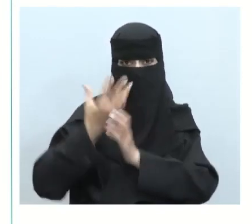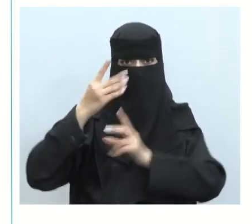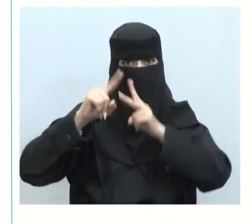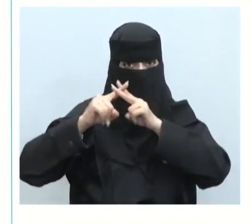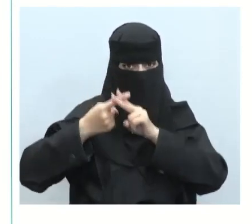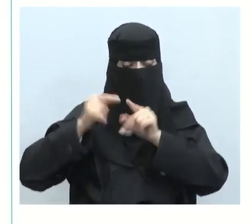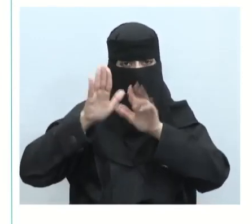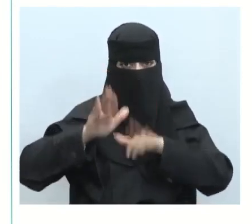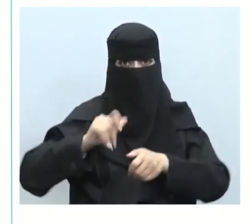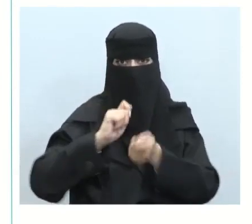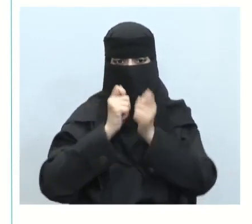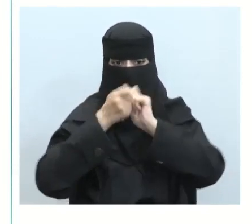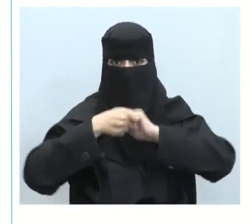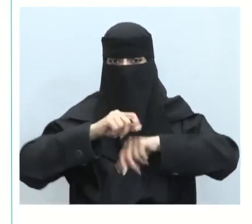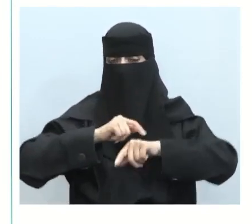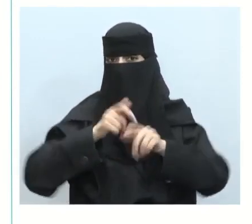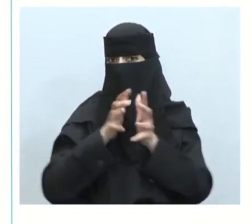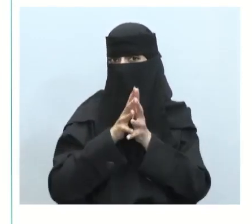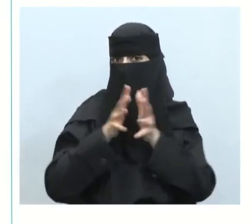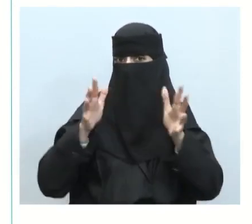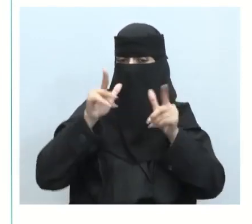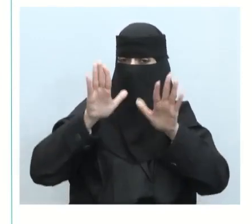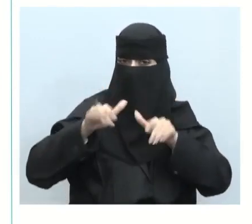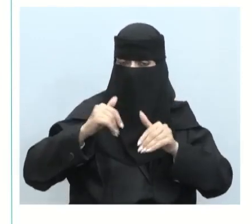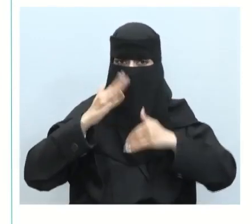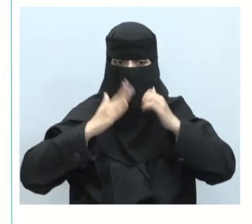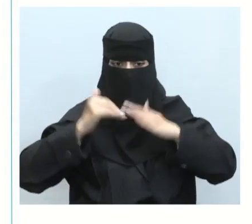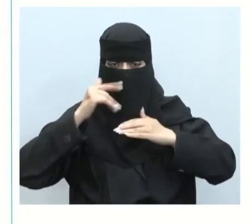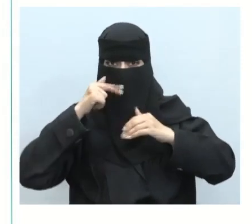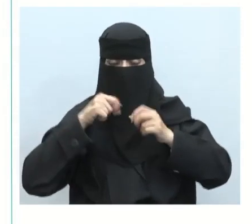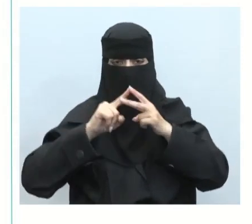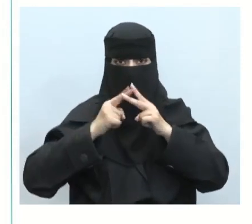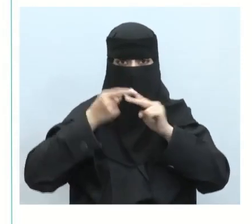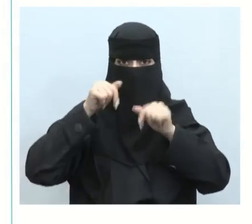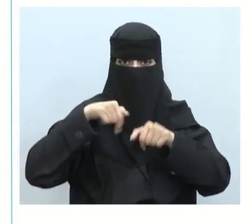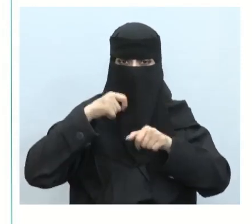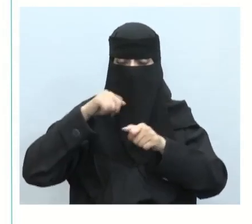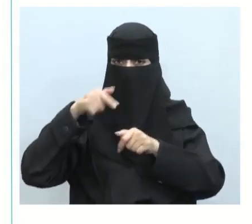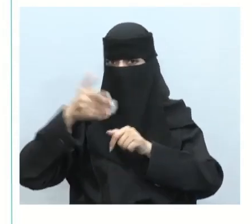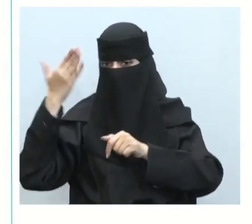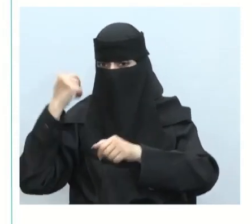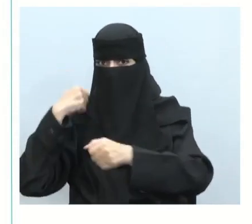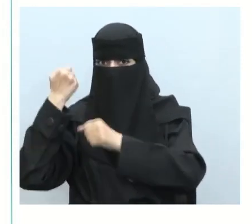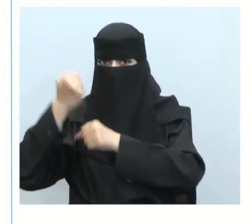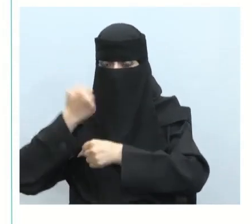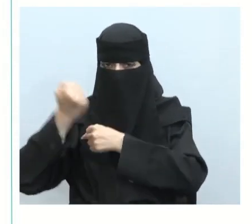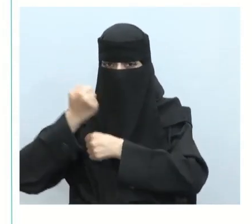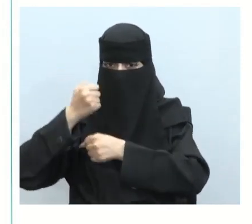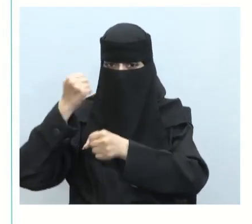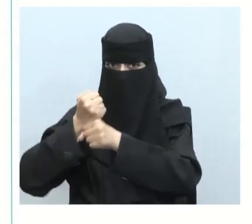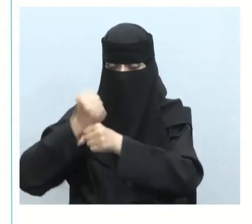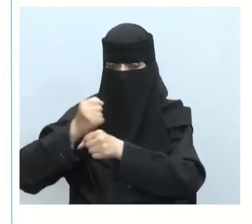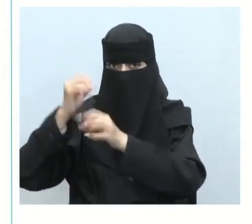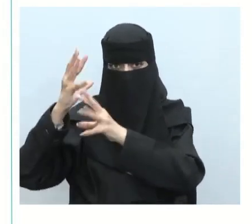ادت الى تحول جذري كبير في ممارسات الصناعيه لو نظرنا الى الحرف اليدويه والعمل اليدوي بعد ذلك